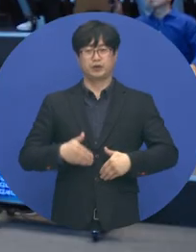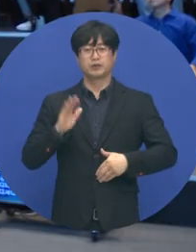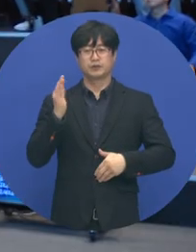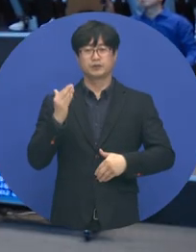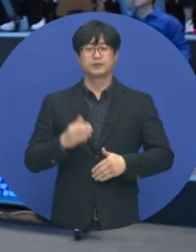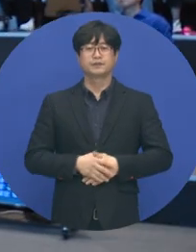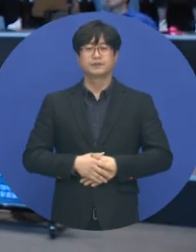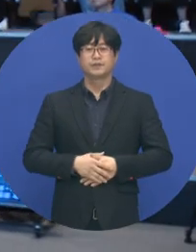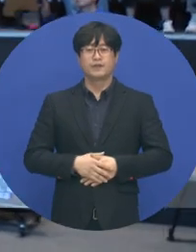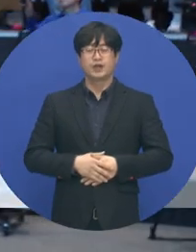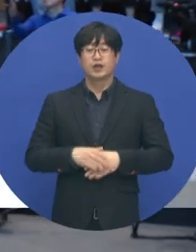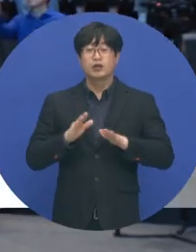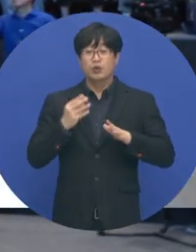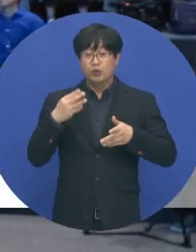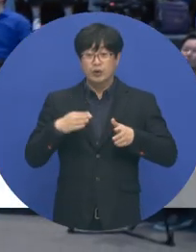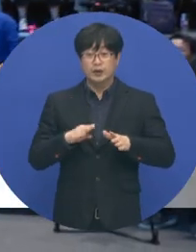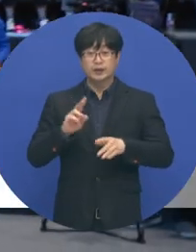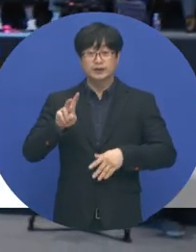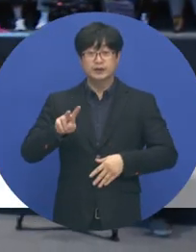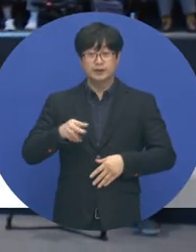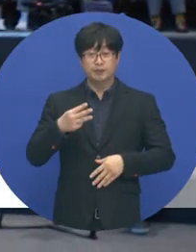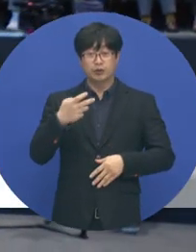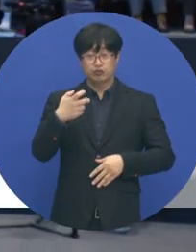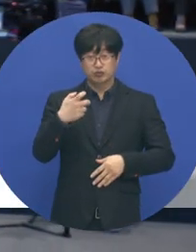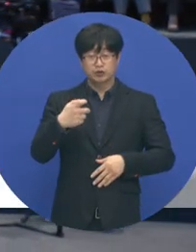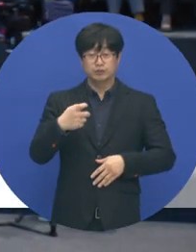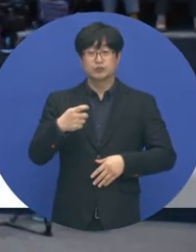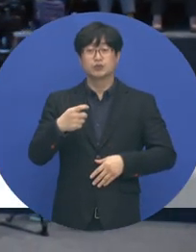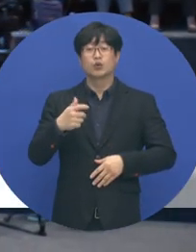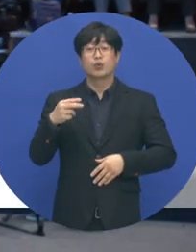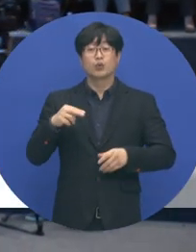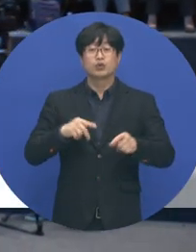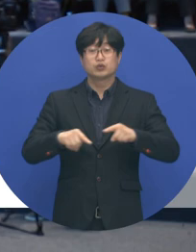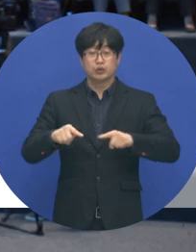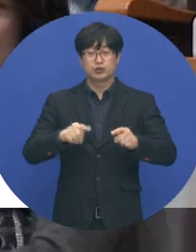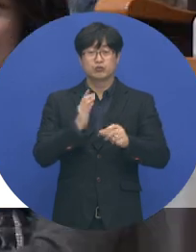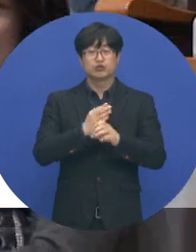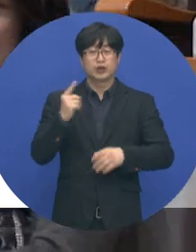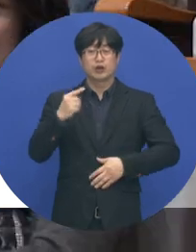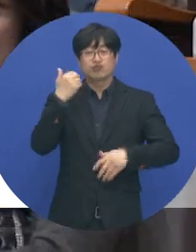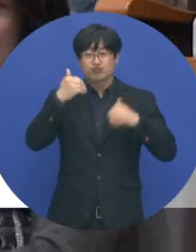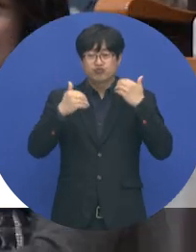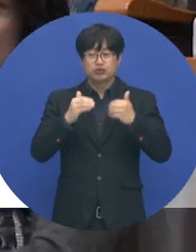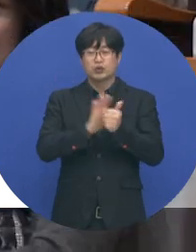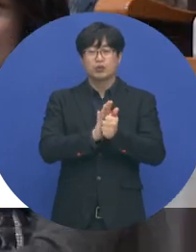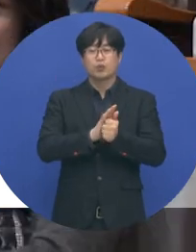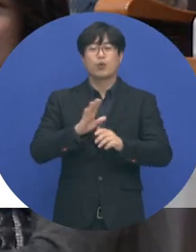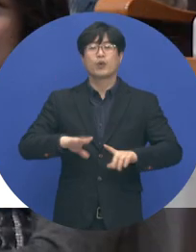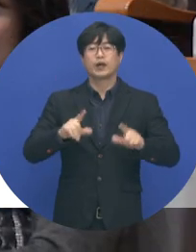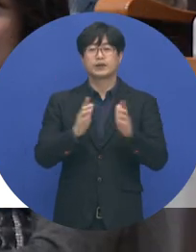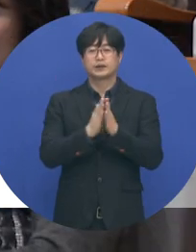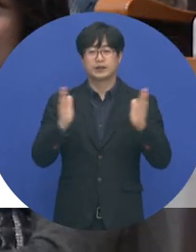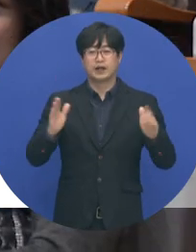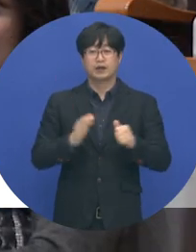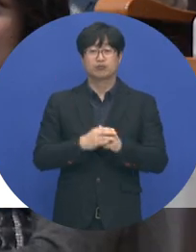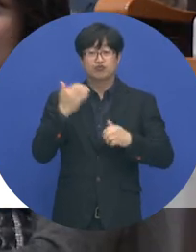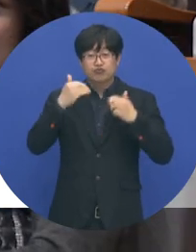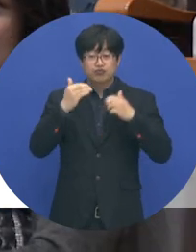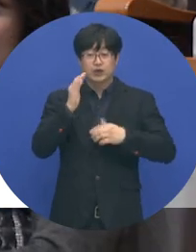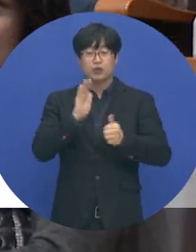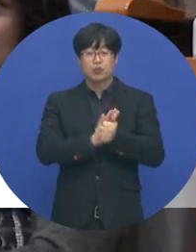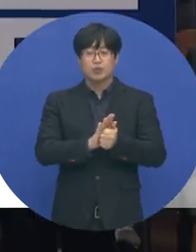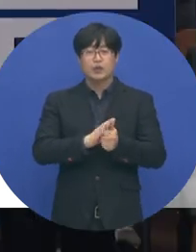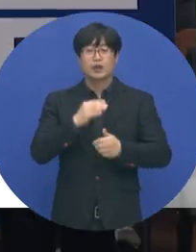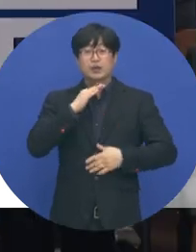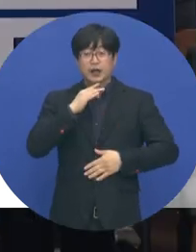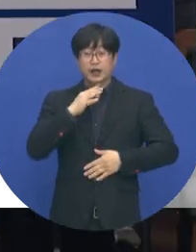것. 이에 경기도가 360도 돌봄 정책 중 하나인 누구나 돌봄을 올해부터 시작합니다. 누구나 돌봄은